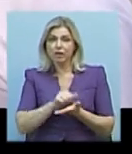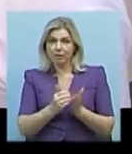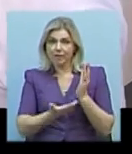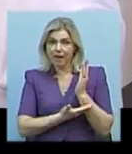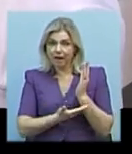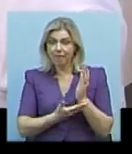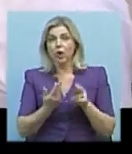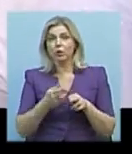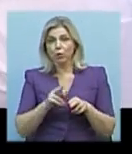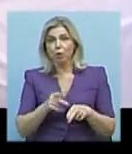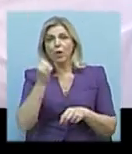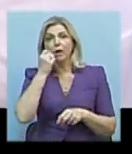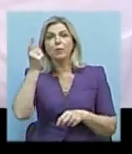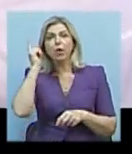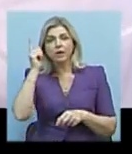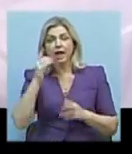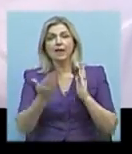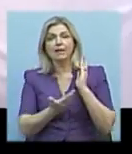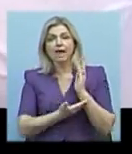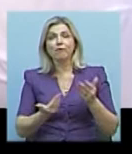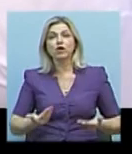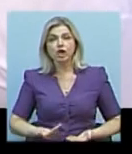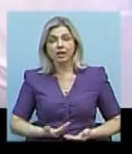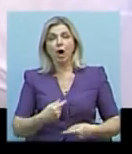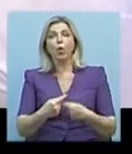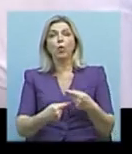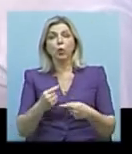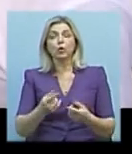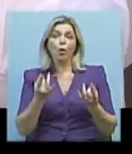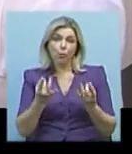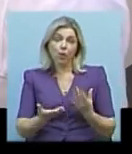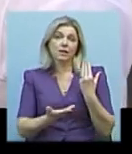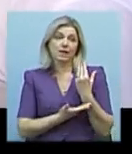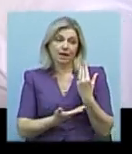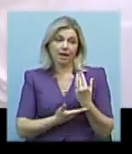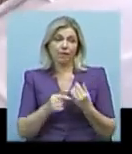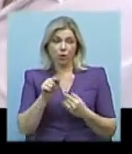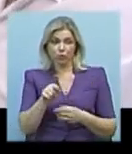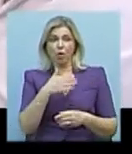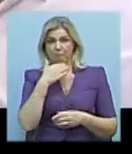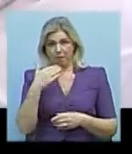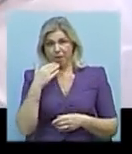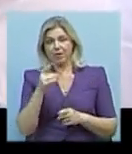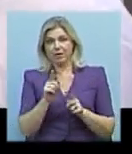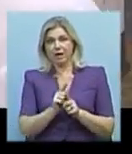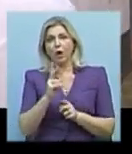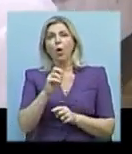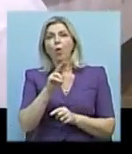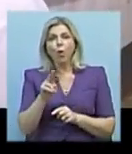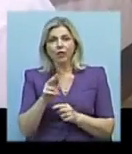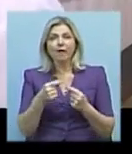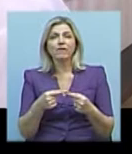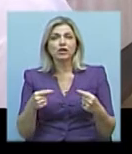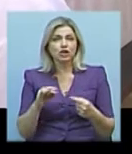нас прадавнє таке дерево життя, дерево роду, просто дерево, будяк. Тут багато таких кодованих речей, а тут